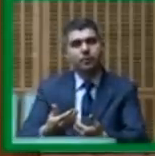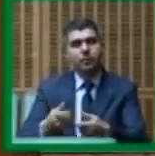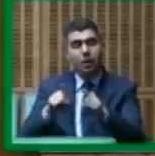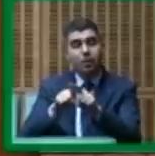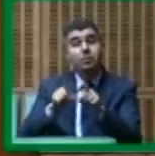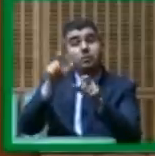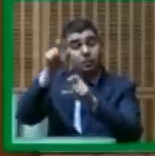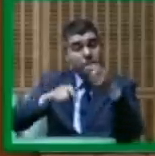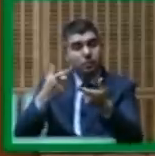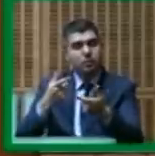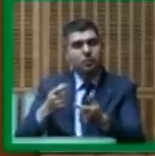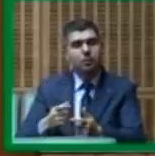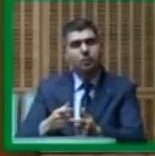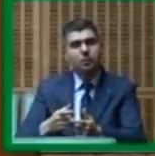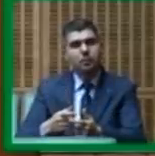هذه الشرائح